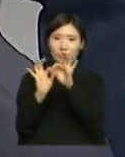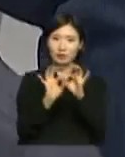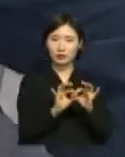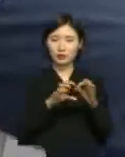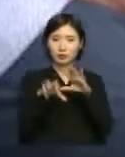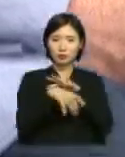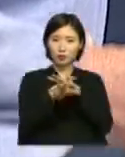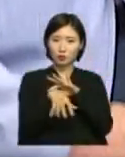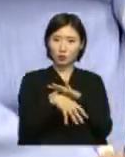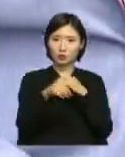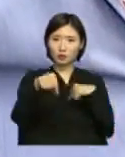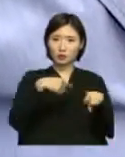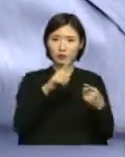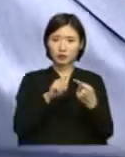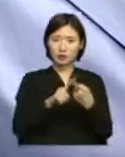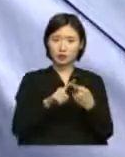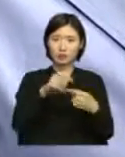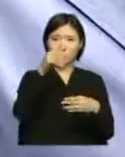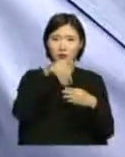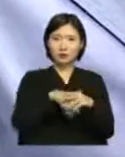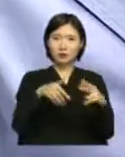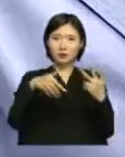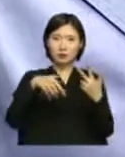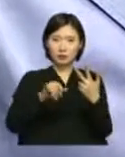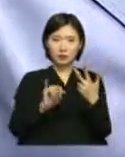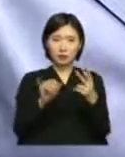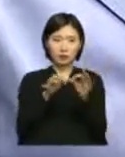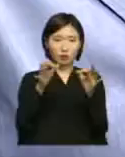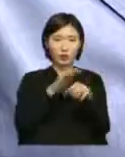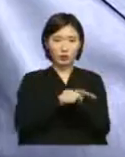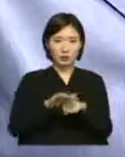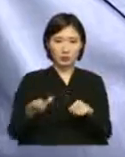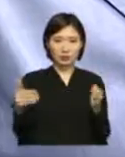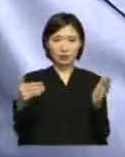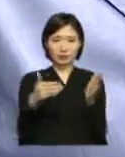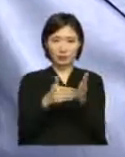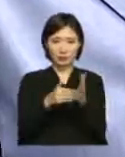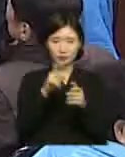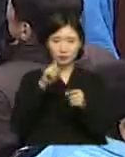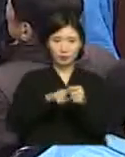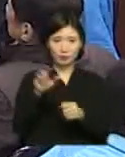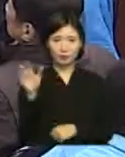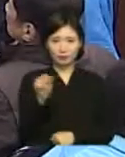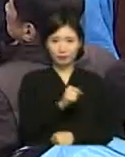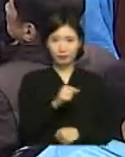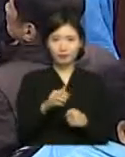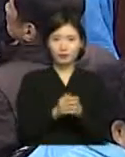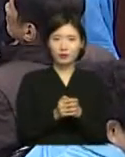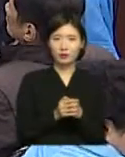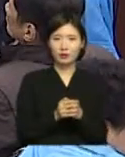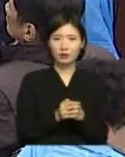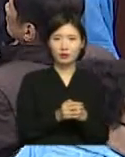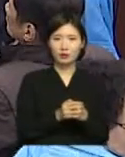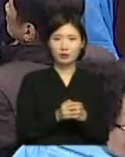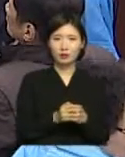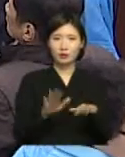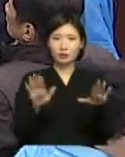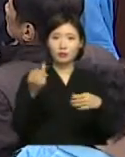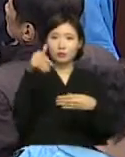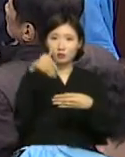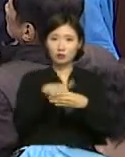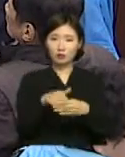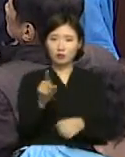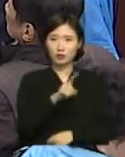종로구의 정책들을 민선 7기 임기 동안 잘 마무리하겠다는 목표입니다. 김영종 종로구청장이 이번